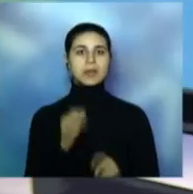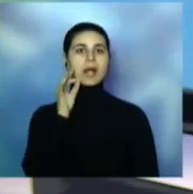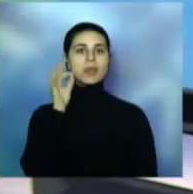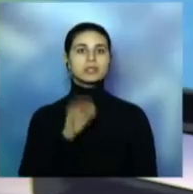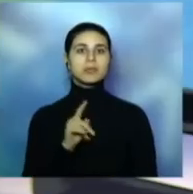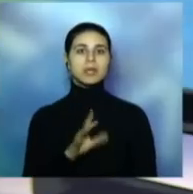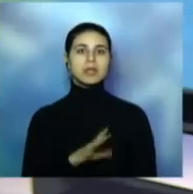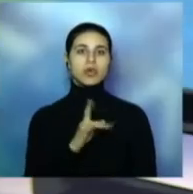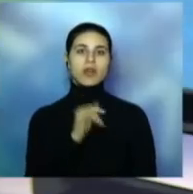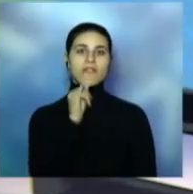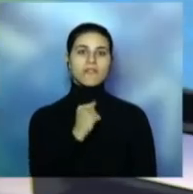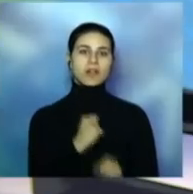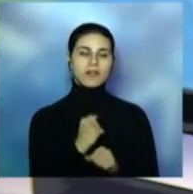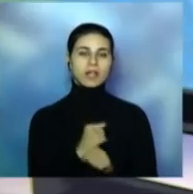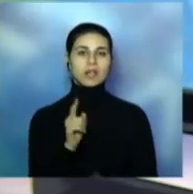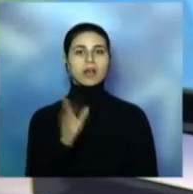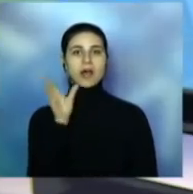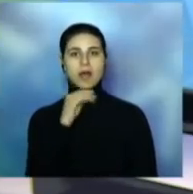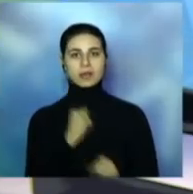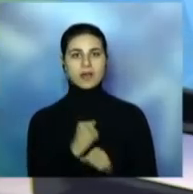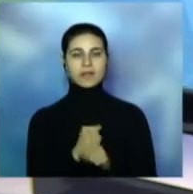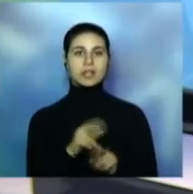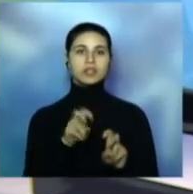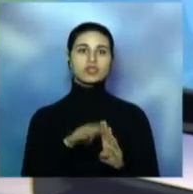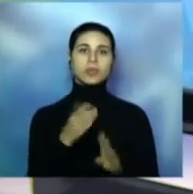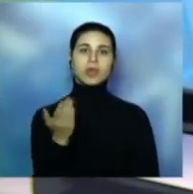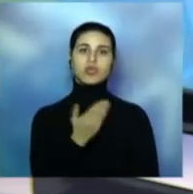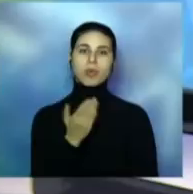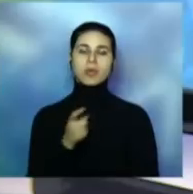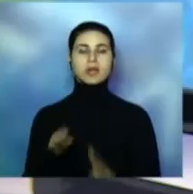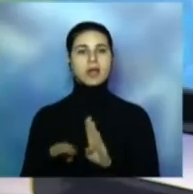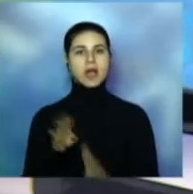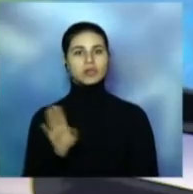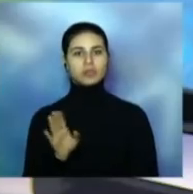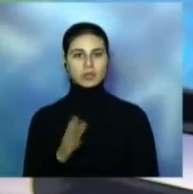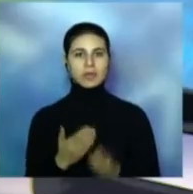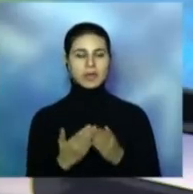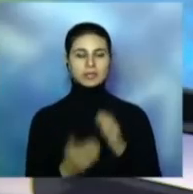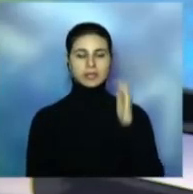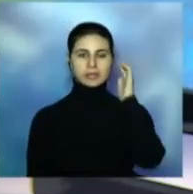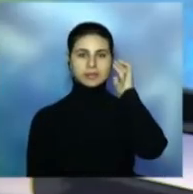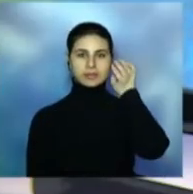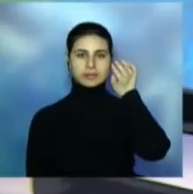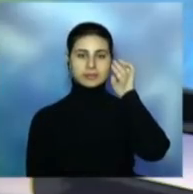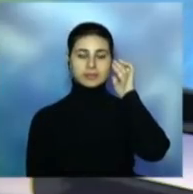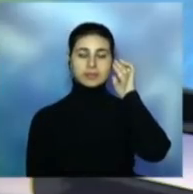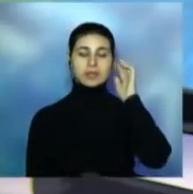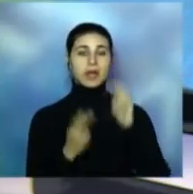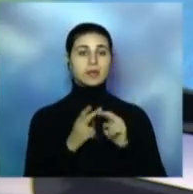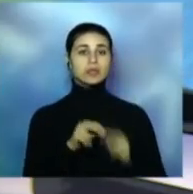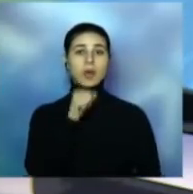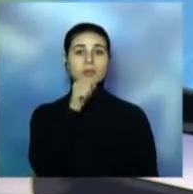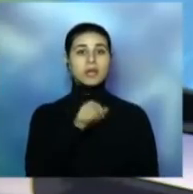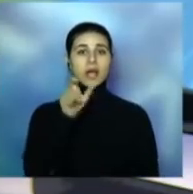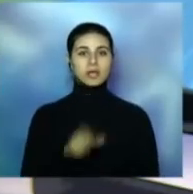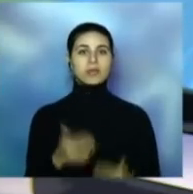რამ გაამართლა, რამ ვერ გაამართლა, რის გამოყენება ჯობს ცხოვრებაში, რის გამოყენება აღარ ღირს. აქედან გამომდინარე, დიდი ადამიანი საკმაოდ